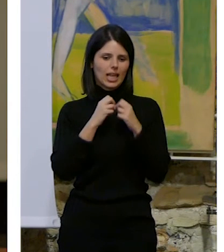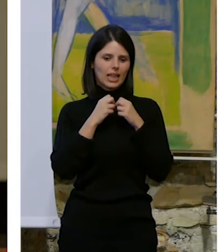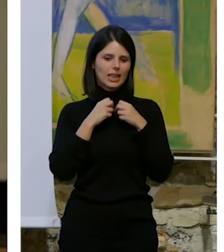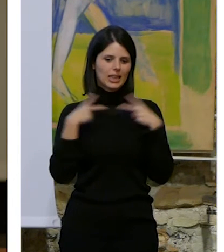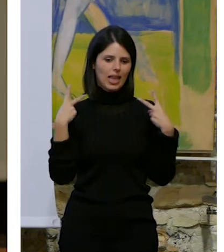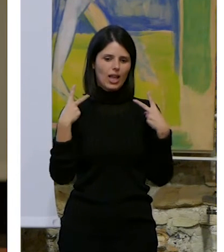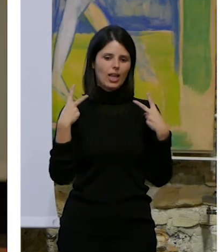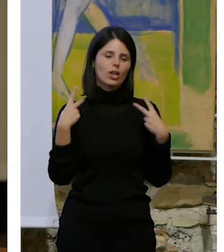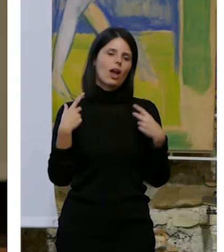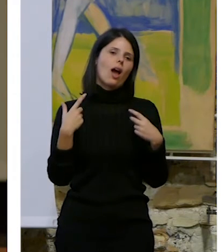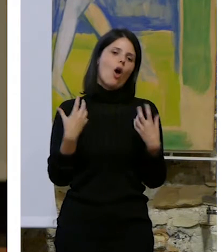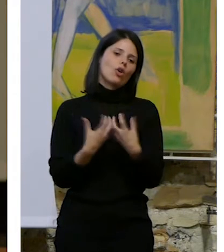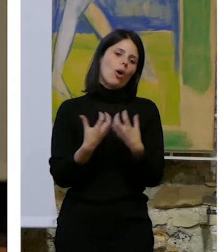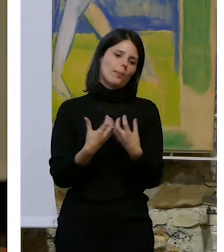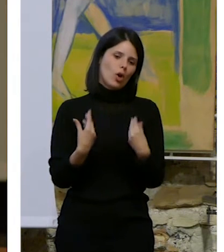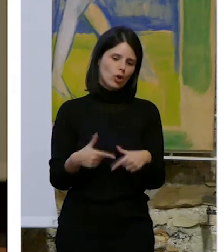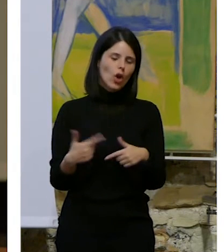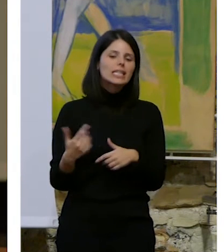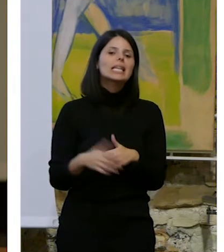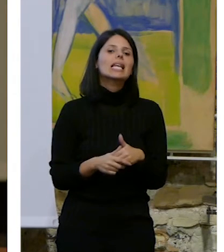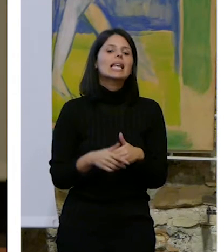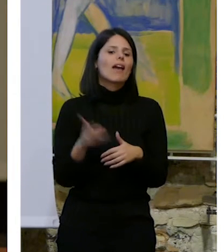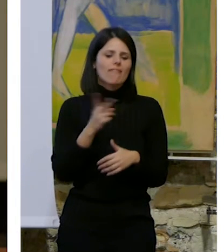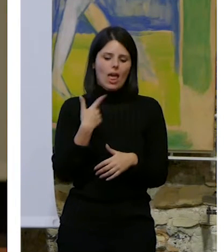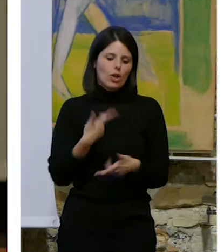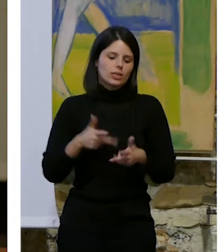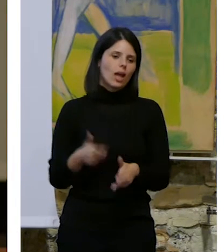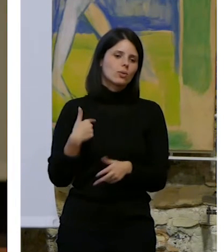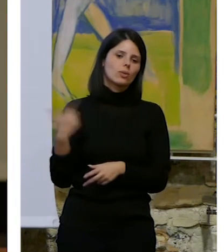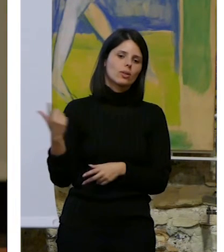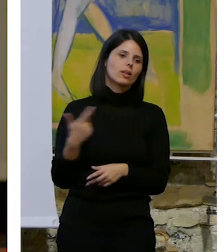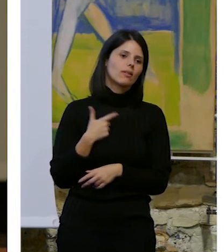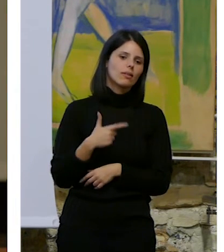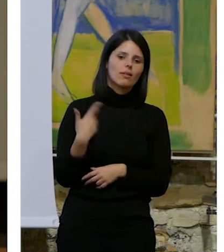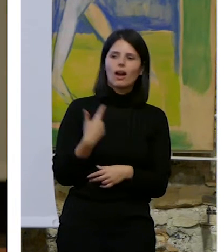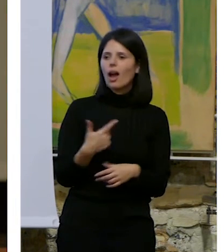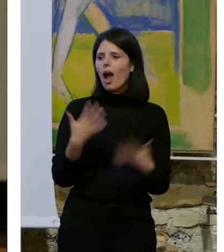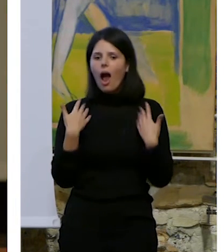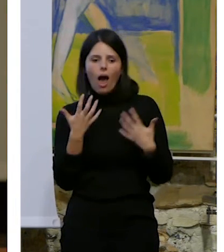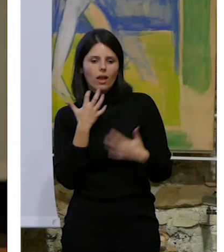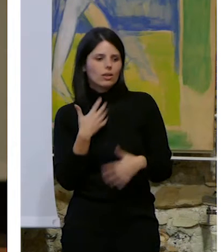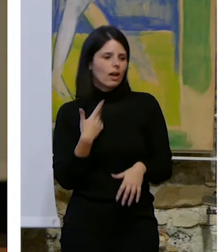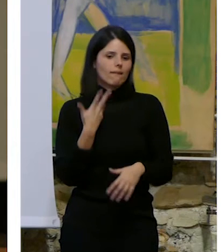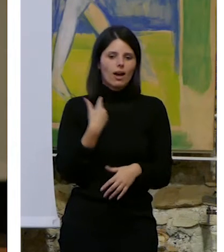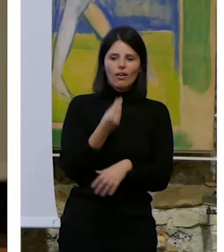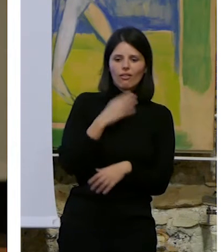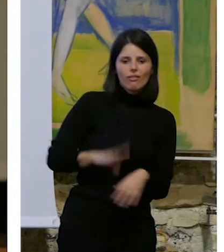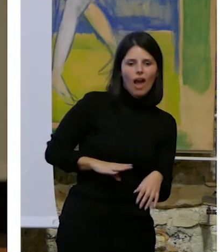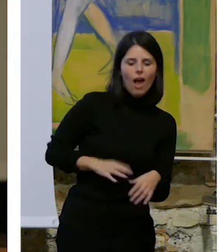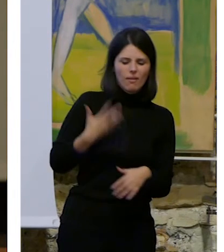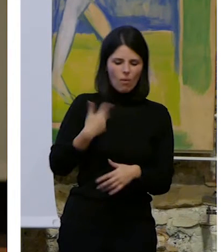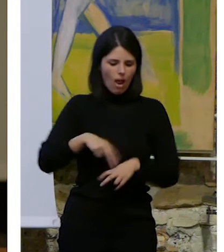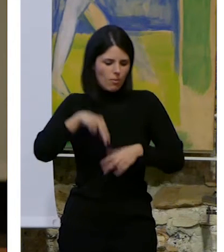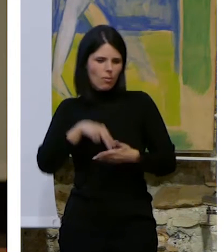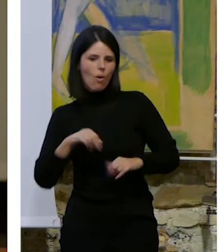nessun senso normale, ma sono seduto lì, non ne posso più, un po' caldo, mi verrebbe voglia di mangiare, cioè fatemi sgranchire le gambe, tutta